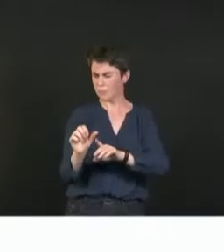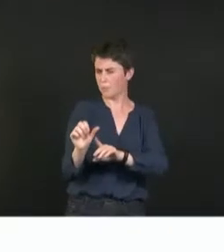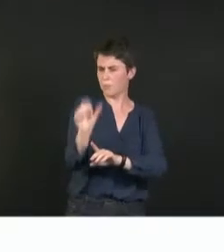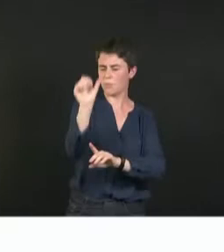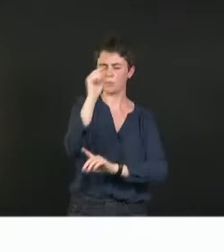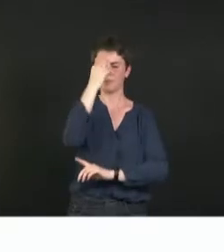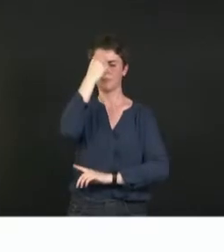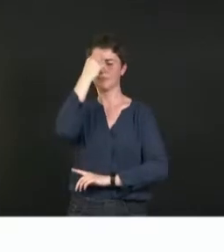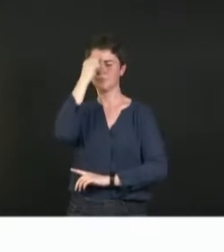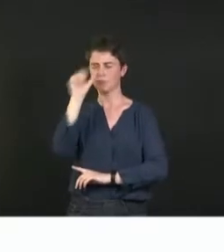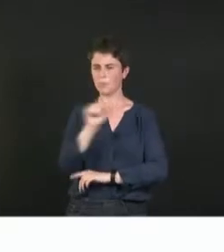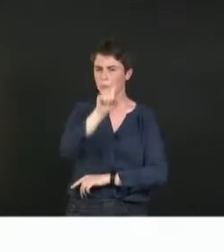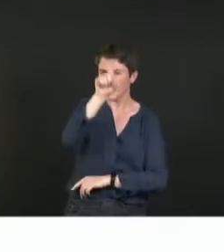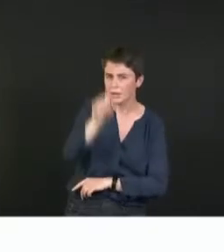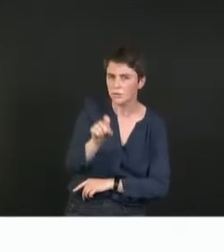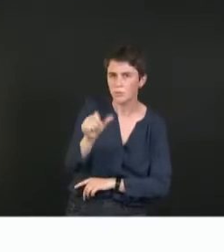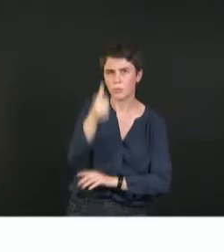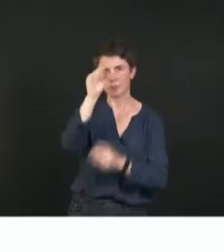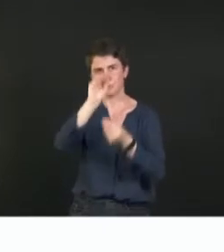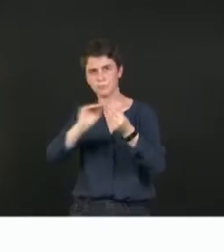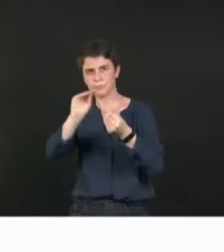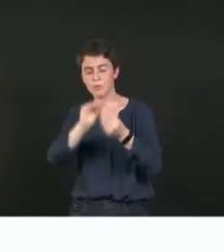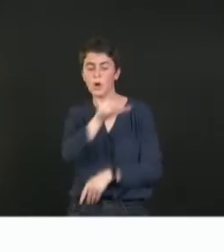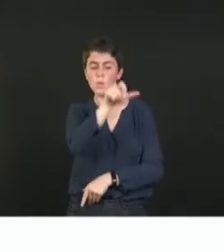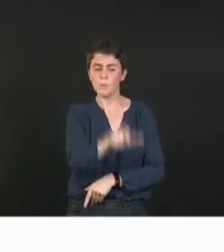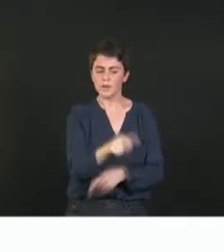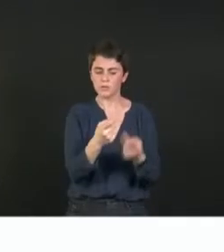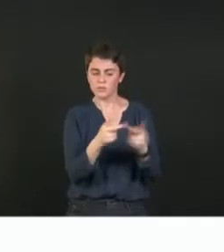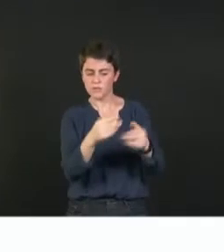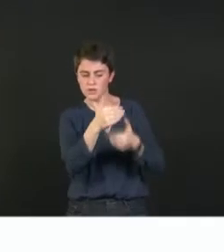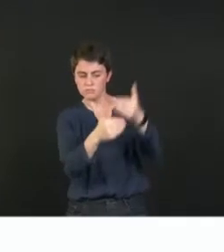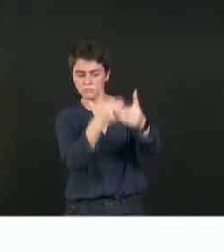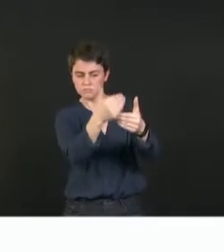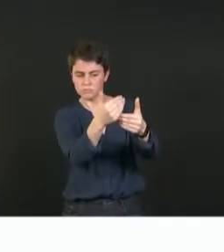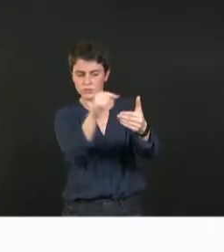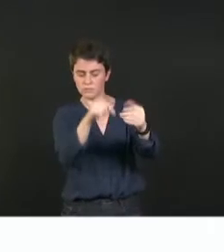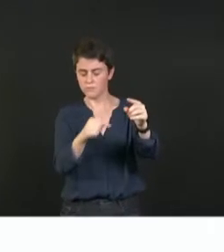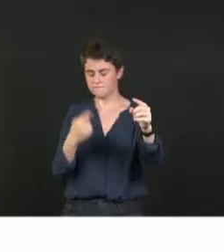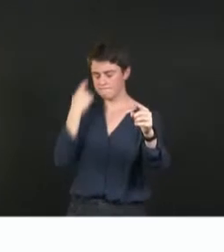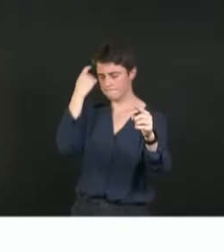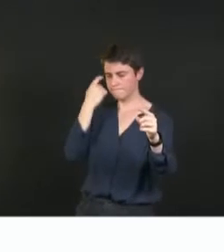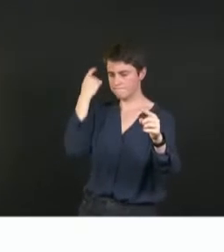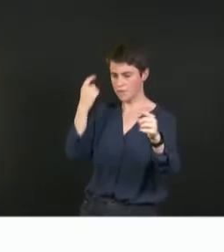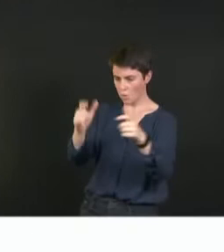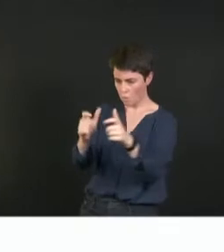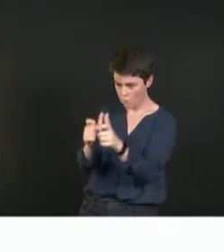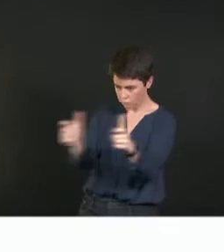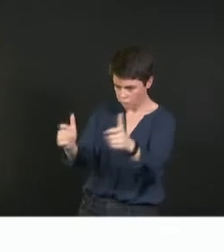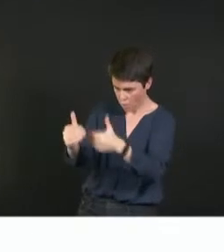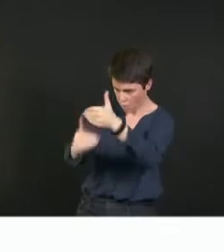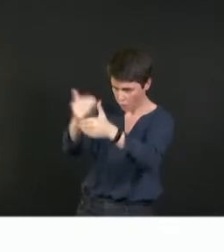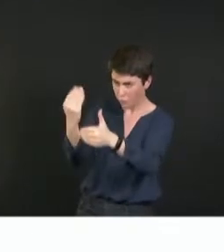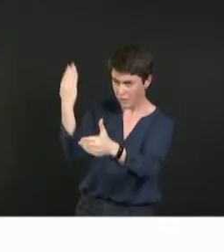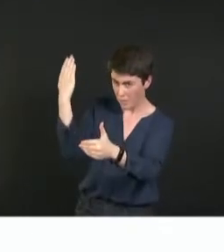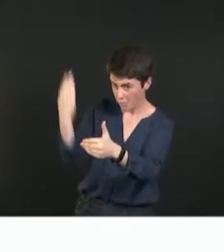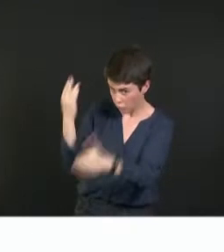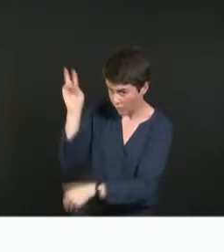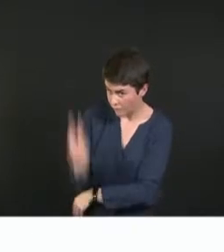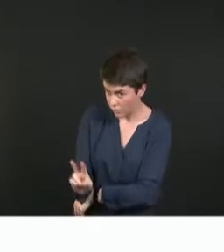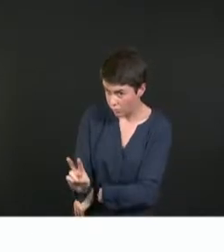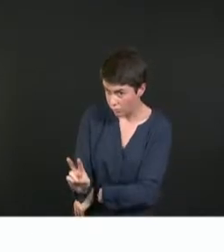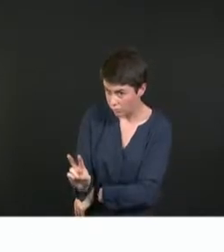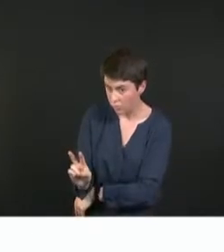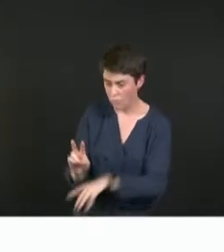urbaniste, on va dire un acteur du bâtir la ville, c'est faut-il vraiment construire ? Faut-il vraiment construire ? Faut-il